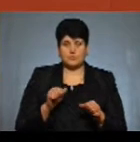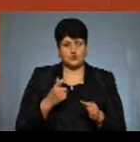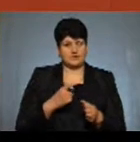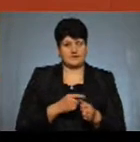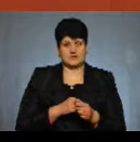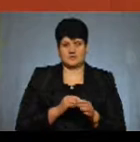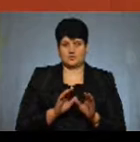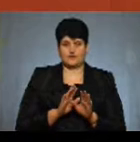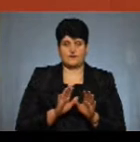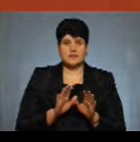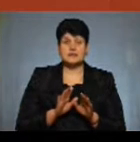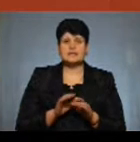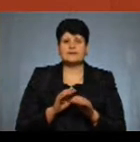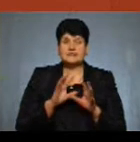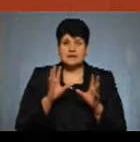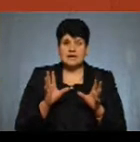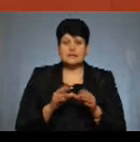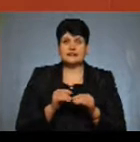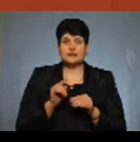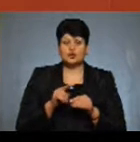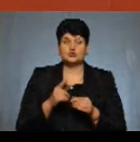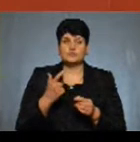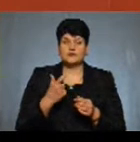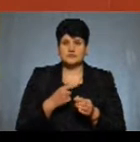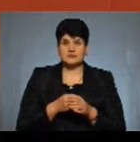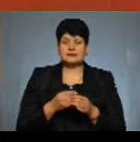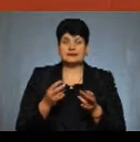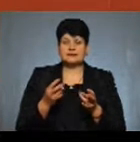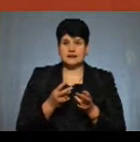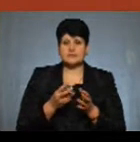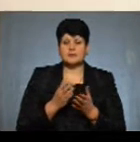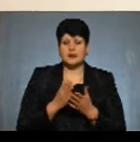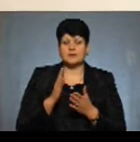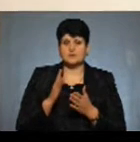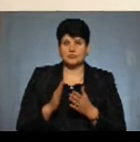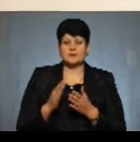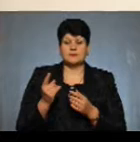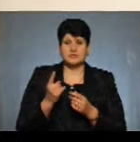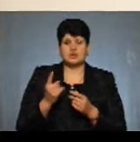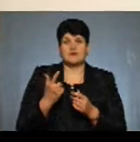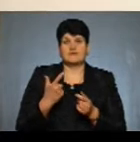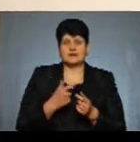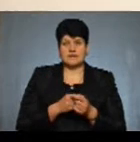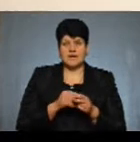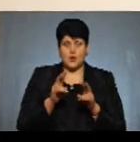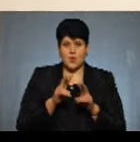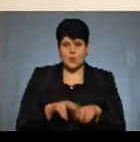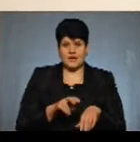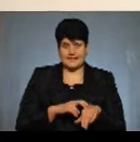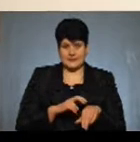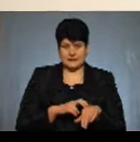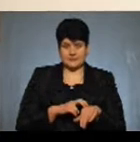вакцинуватися. Взагалі, для того, щоб вакцинуватися, має все ж таки бути передувати вакцинації, має огляд